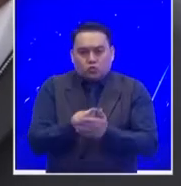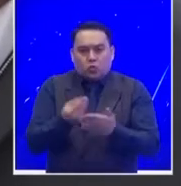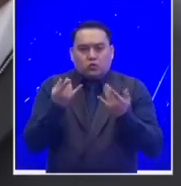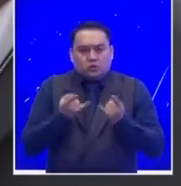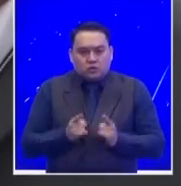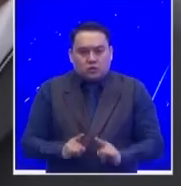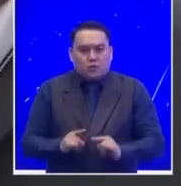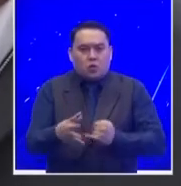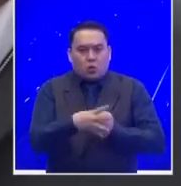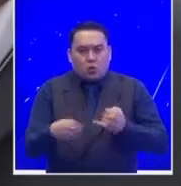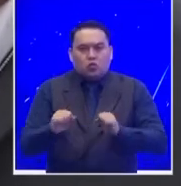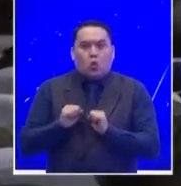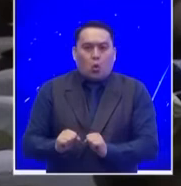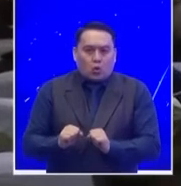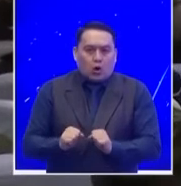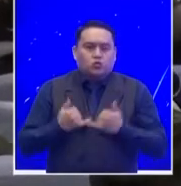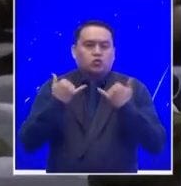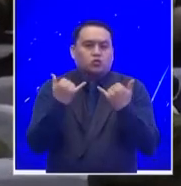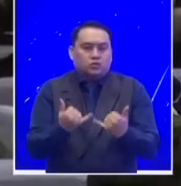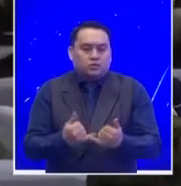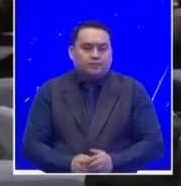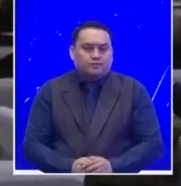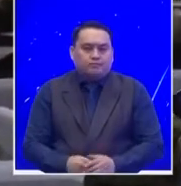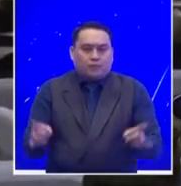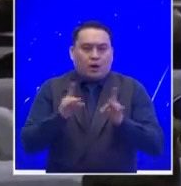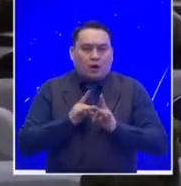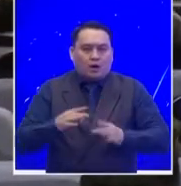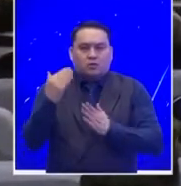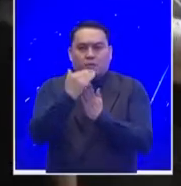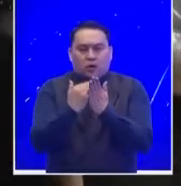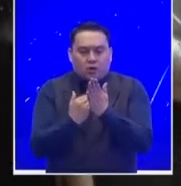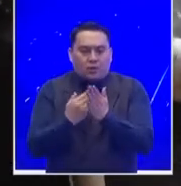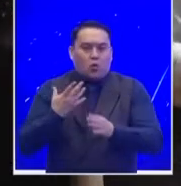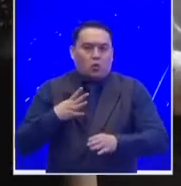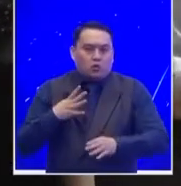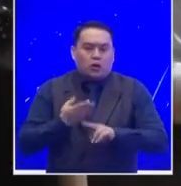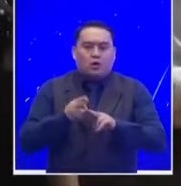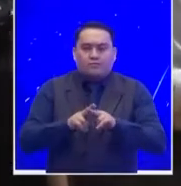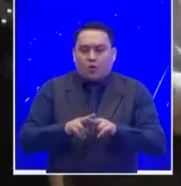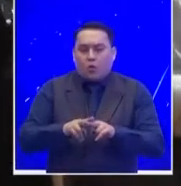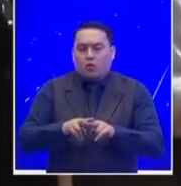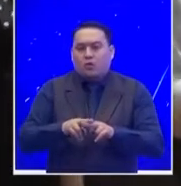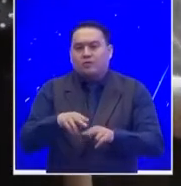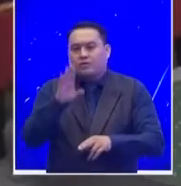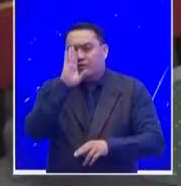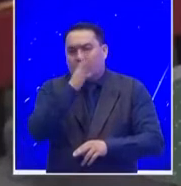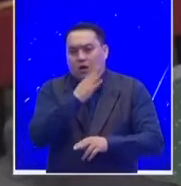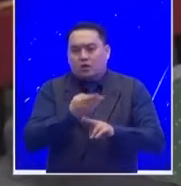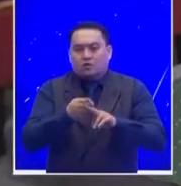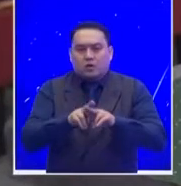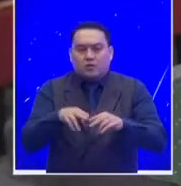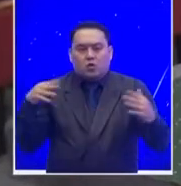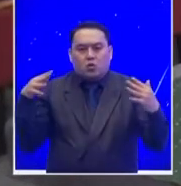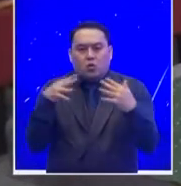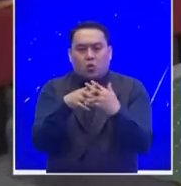ата бабасының жерін қорғау үшін. Салтанатты шеру концерттік бағдарламаға ұласты. Онда майдан алаңындағы жауынгерлердің қайсар ерлігі,